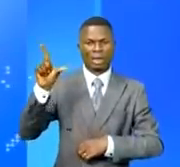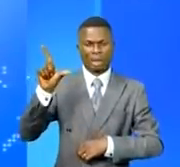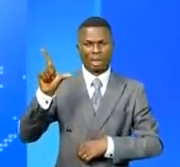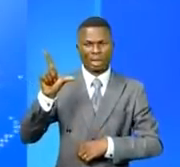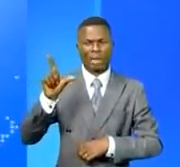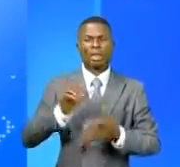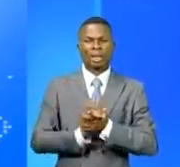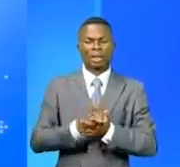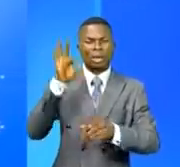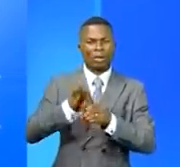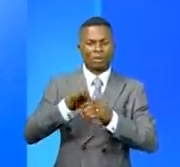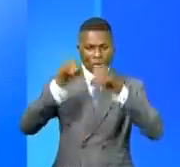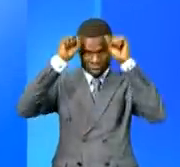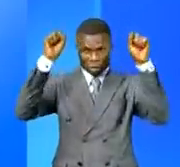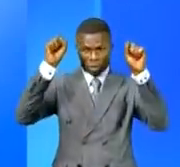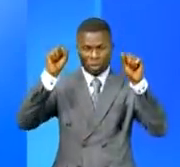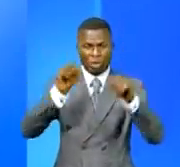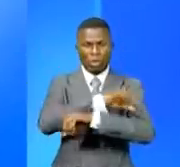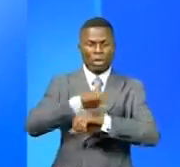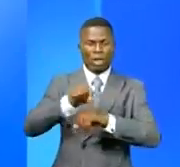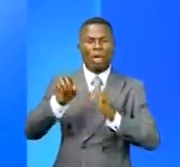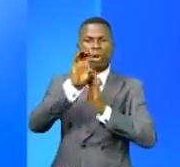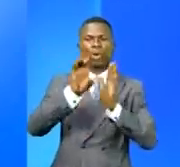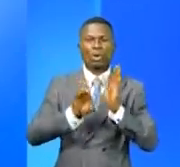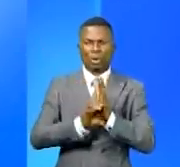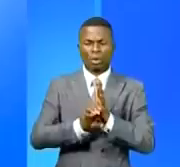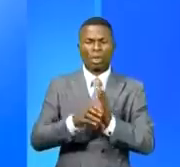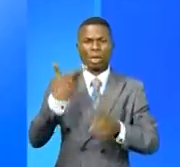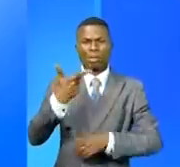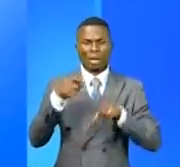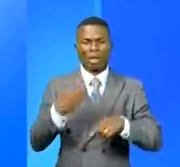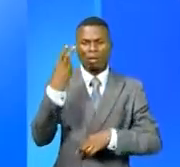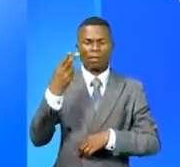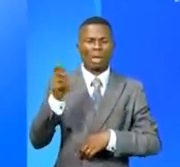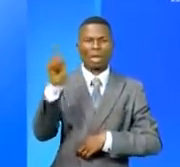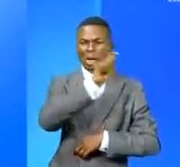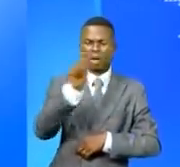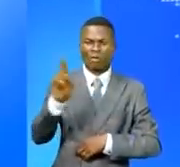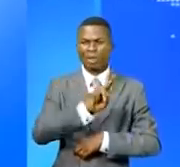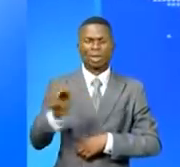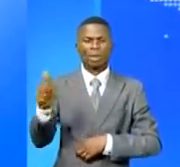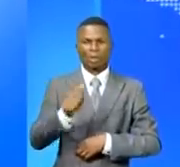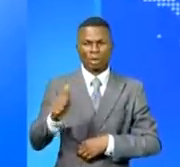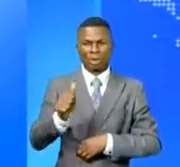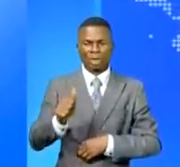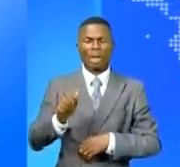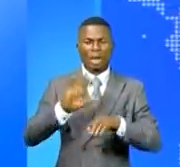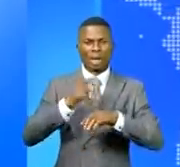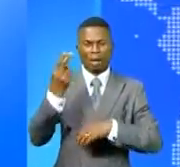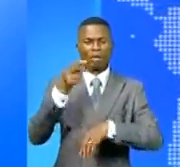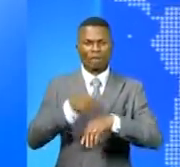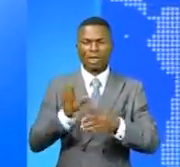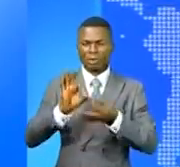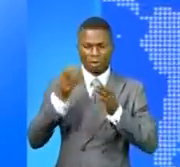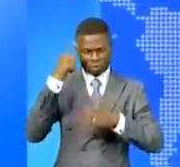est élu président de la Cour constitutionnelle. C'est mardi 20 avril 2021. Tout à l'heure, à 20h,